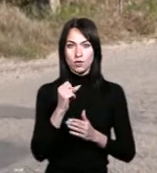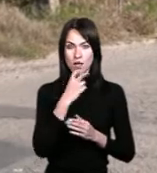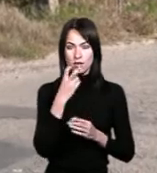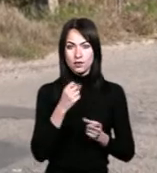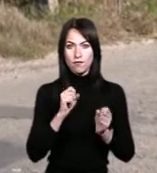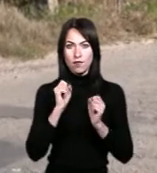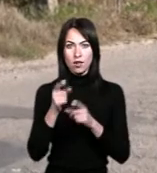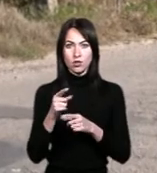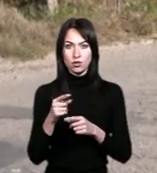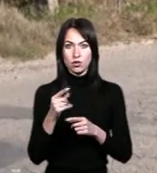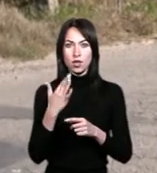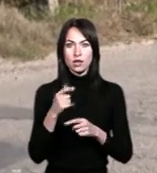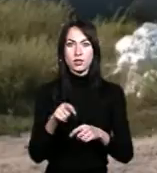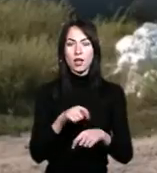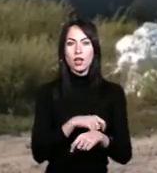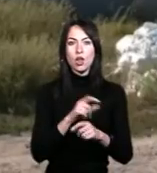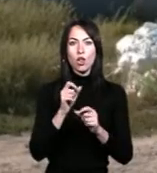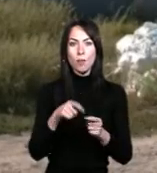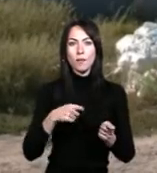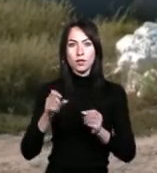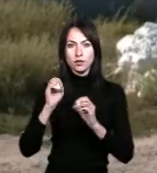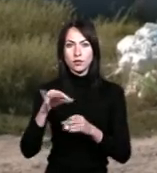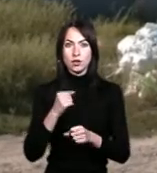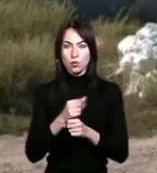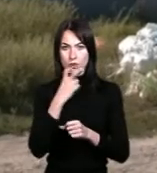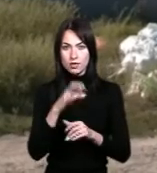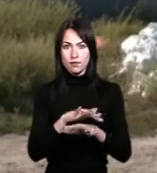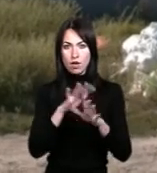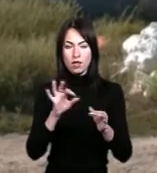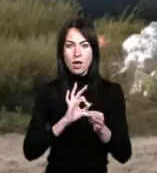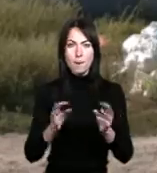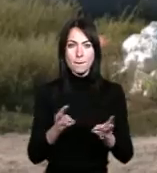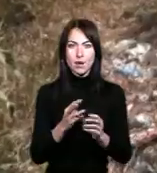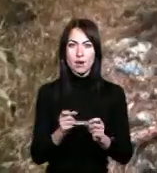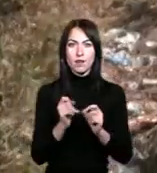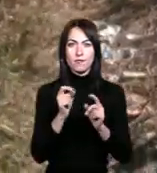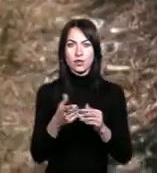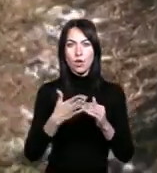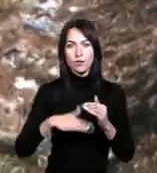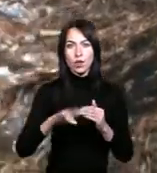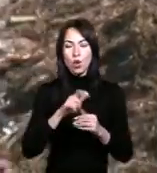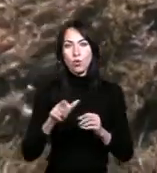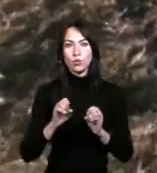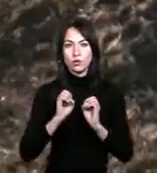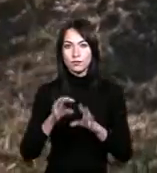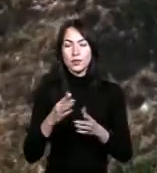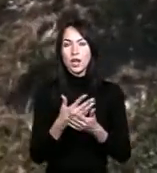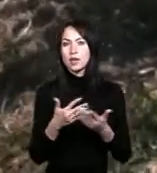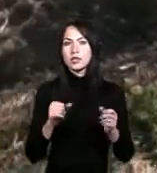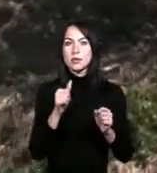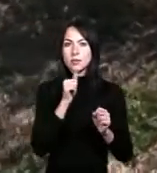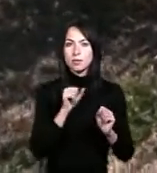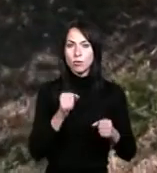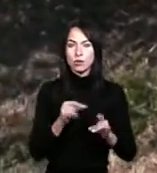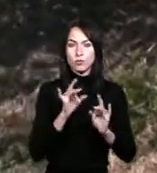Відвозять на полігон за кількадесят кілометрів, утворюють стихійні звалища, палять, викидають ярки. Люди позбавляються мотлуху різними способами,